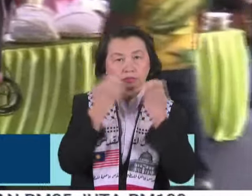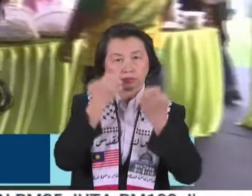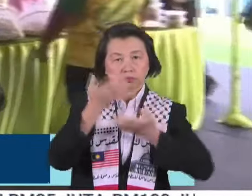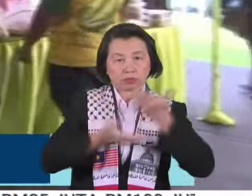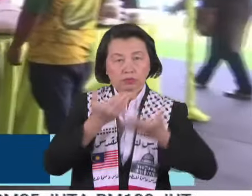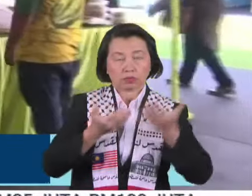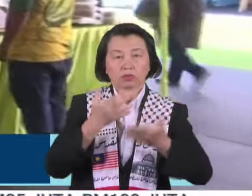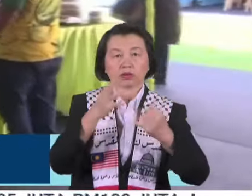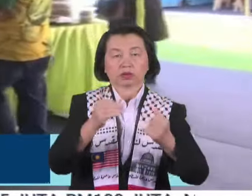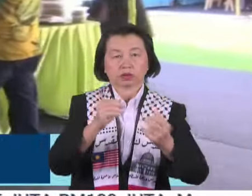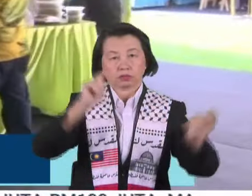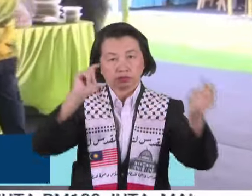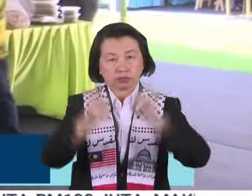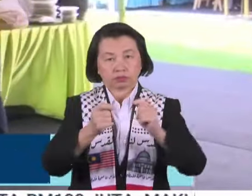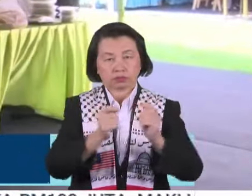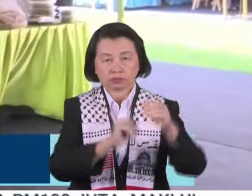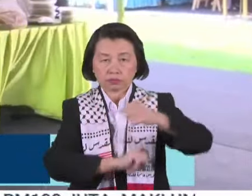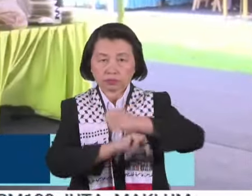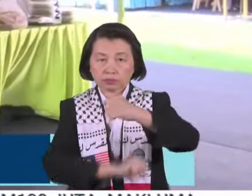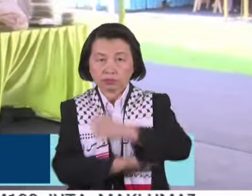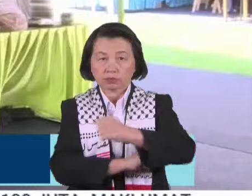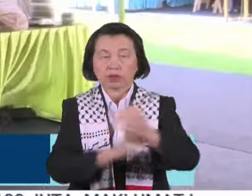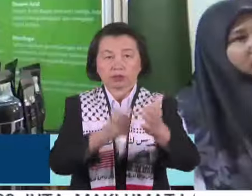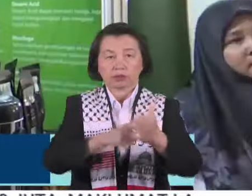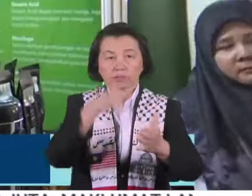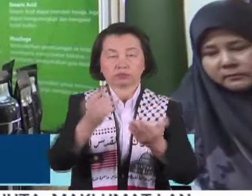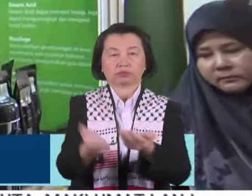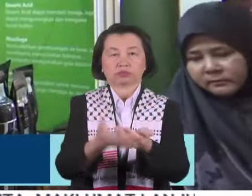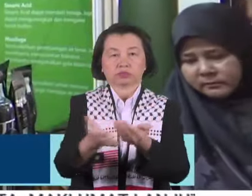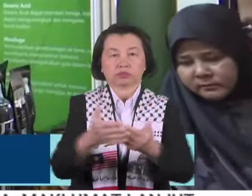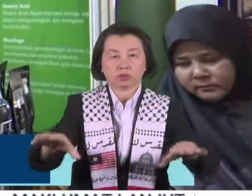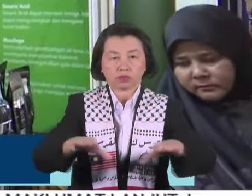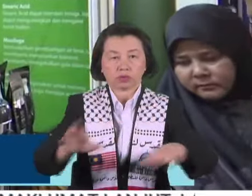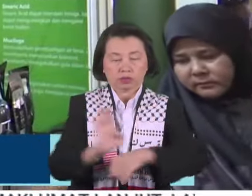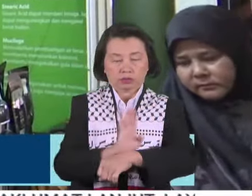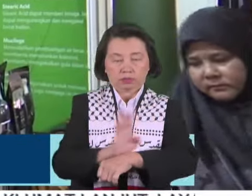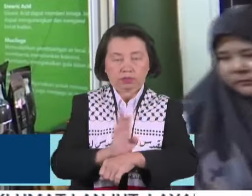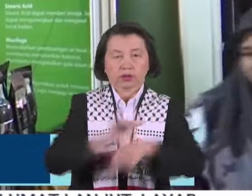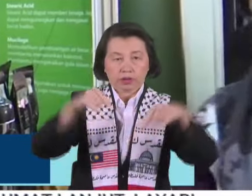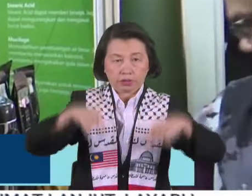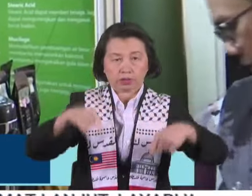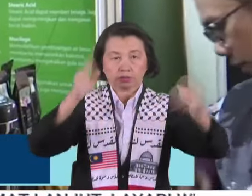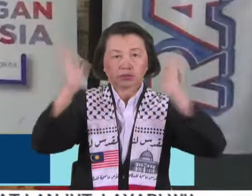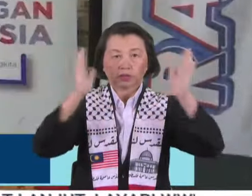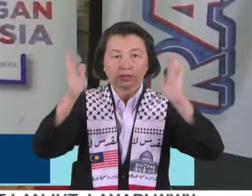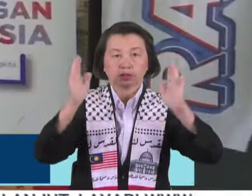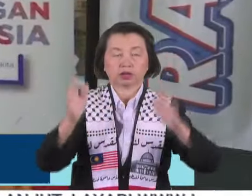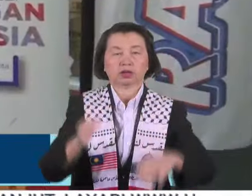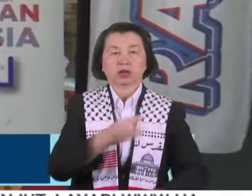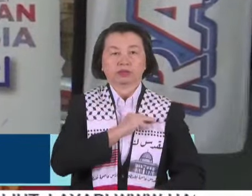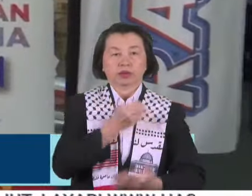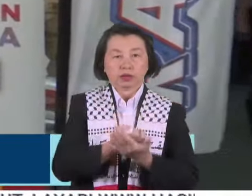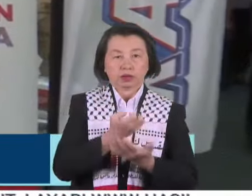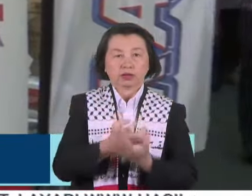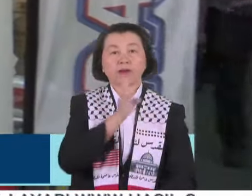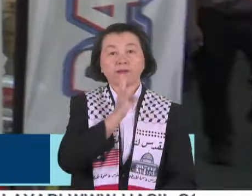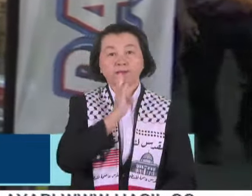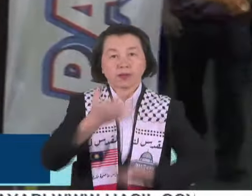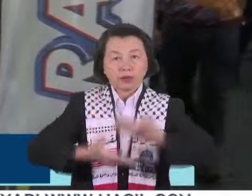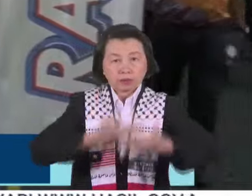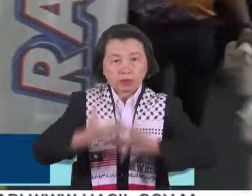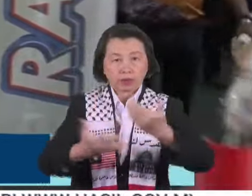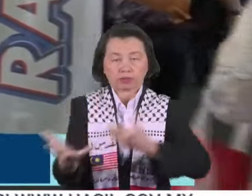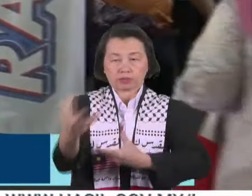dan prosedur serta reformasi struktur. Keperluan bagi permudah menjalankan perniagaan di negara ini. Menteri Ekonomi berkata